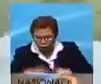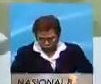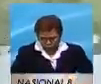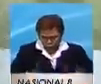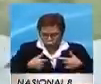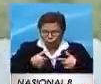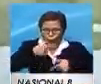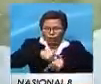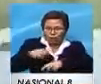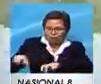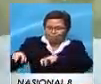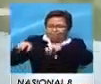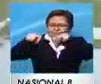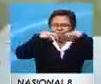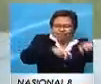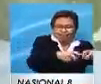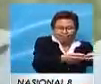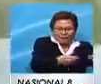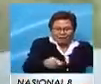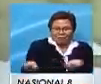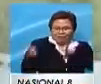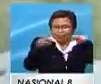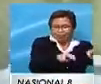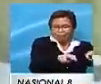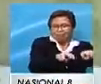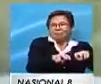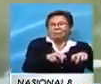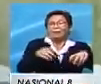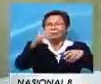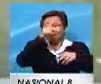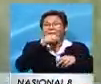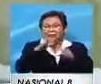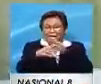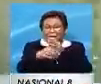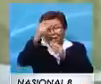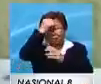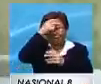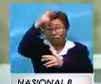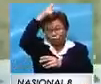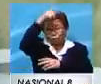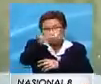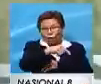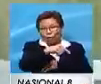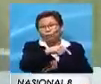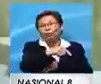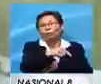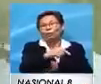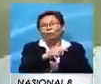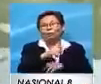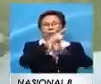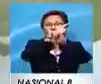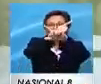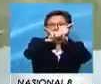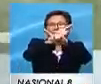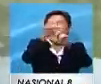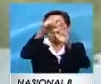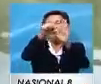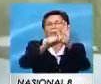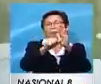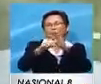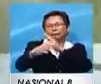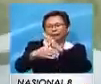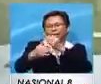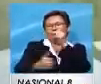hidup ketika dinaikkan ke darat spesies Marin recondos typus Smith merupakan mamalia yang dilindungi di bawah akta